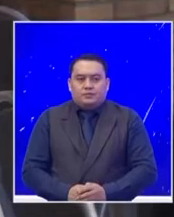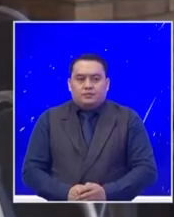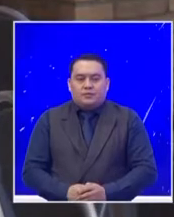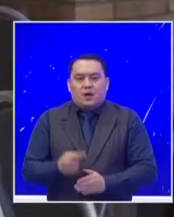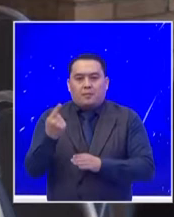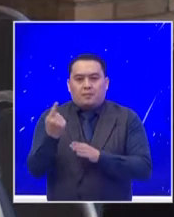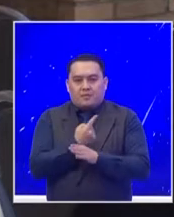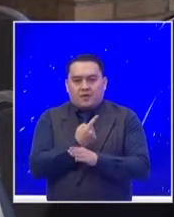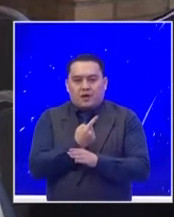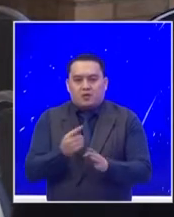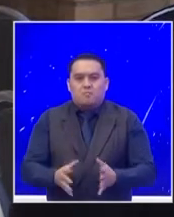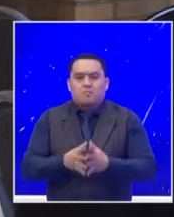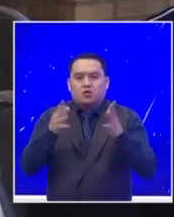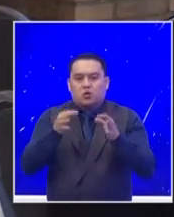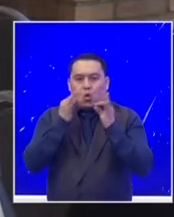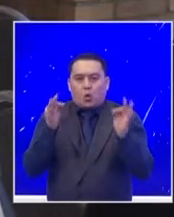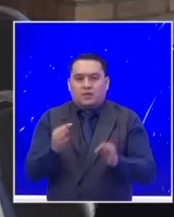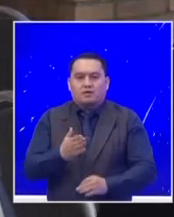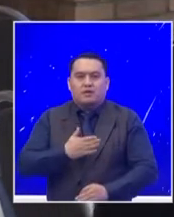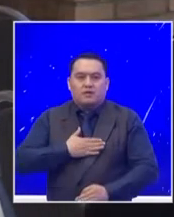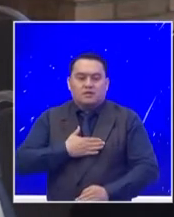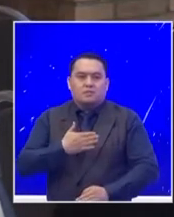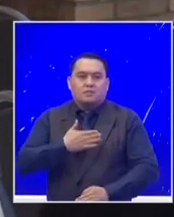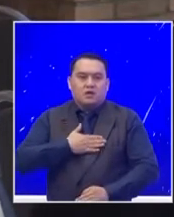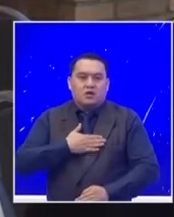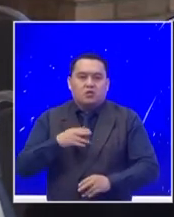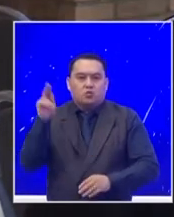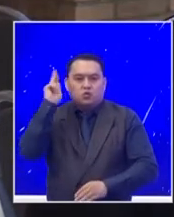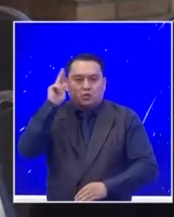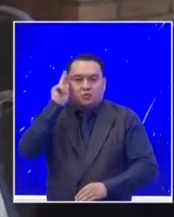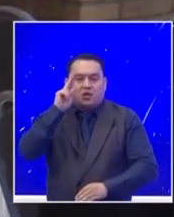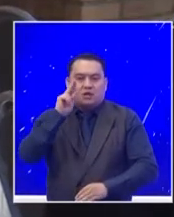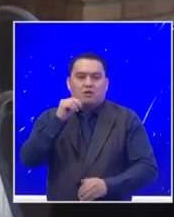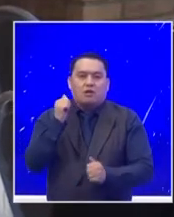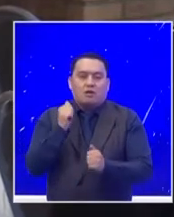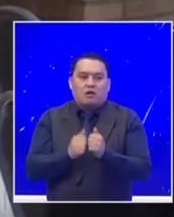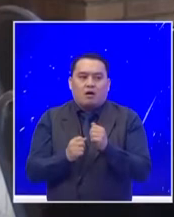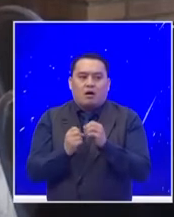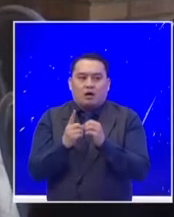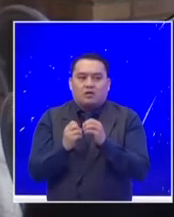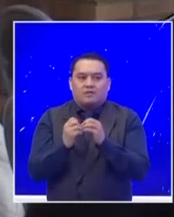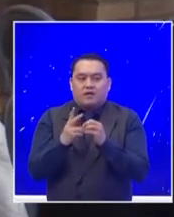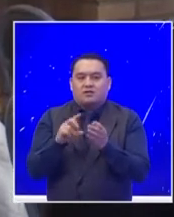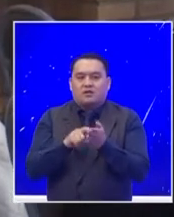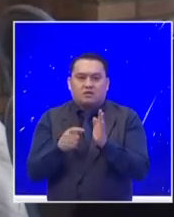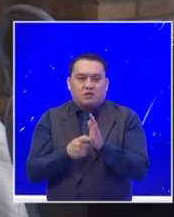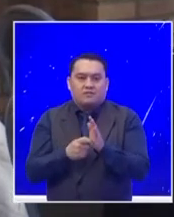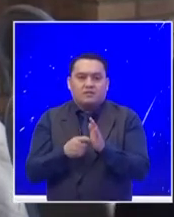Во-первых, это очень большой опыт для нас, так как мы уже ученики, скажем так, 11-12 классов,